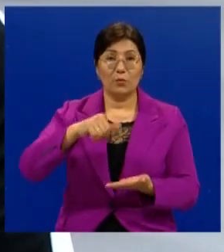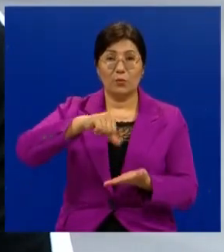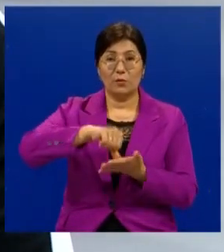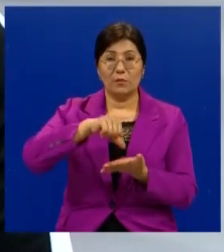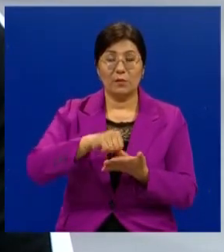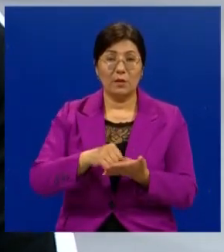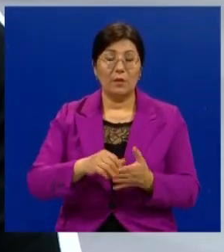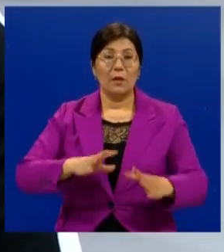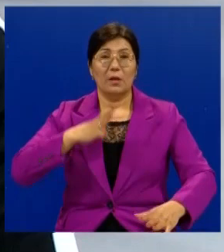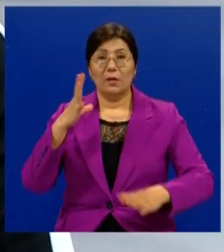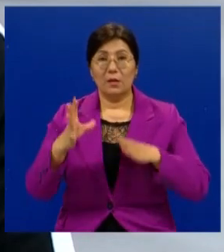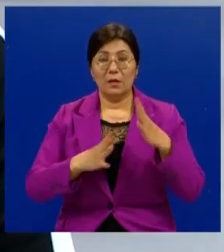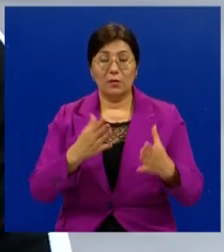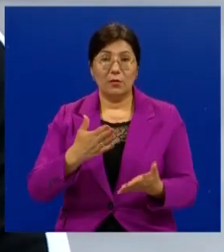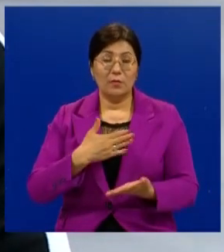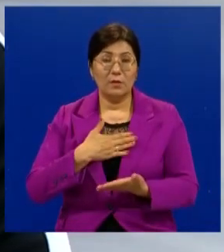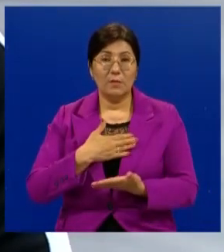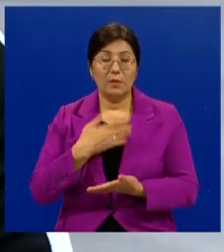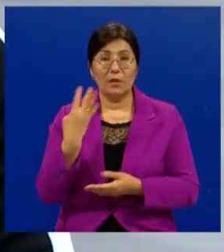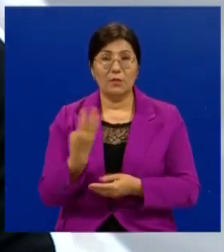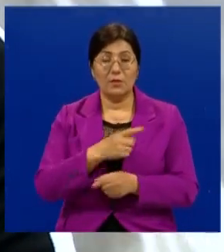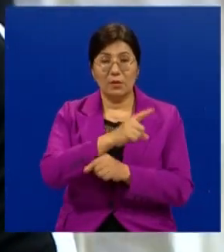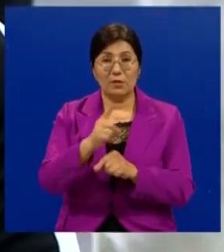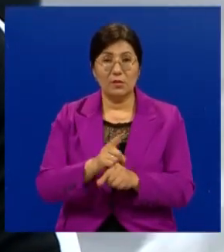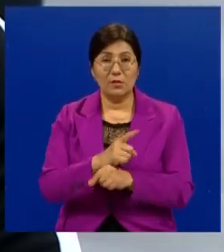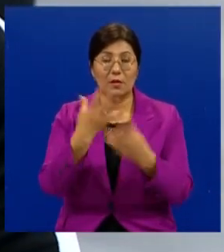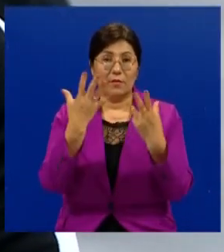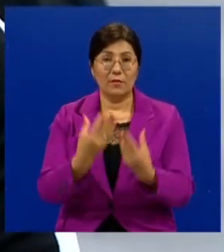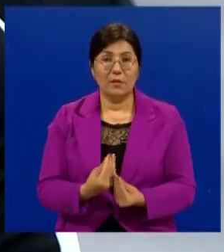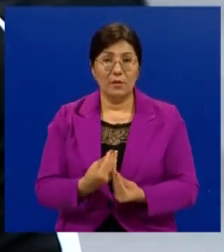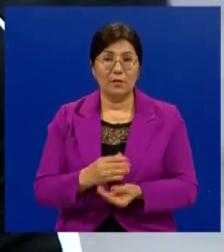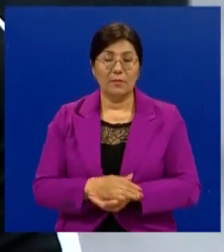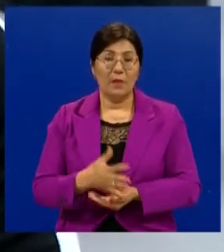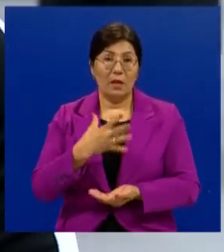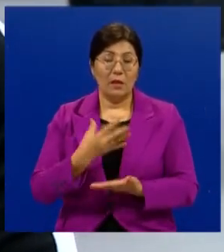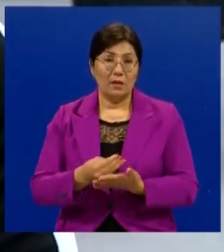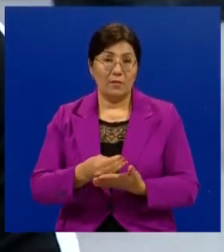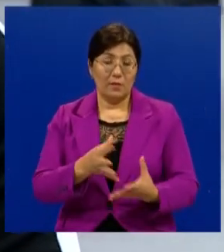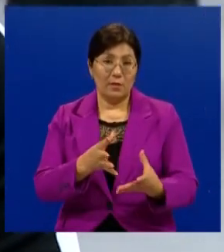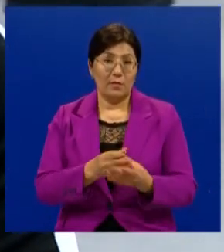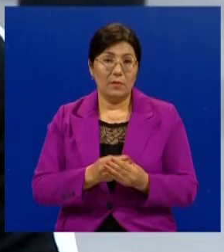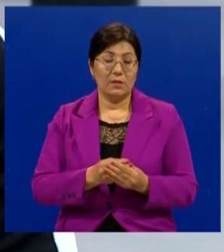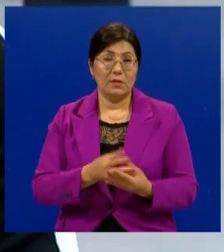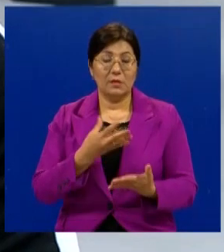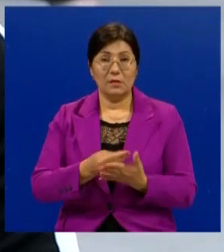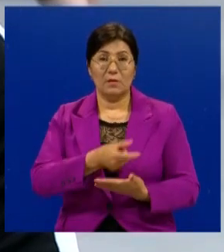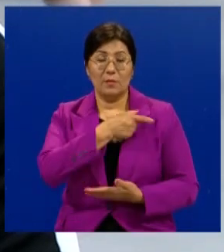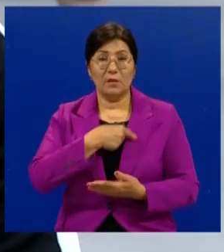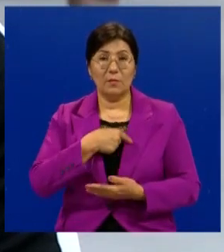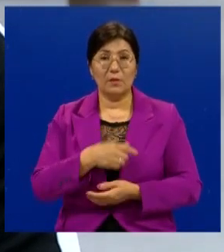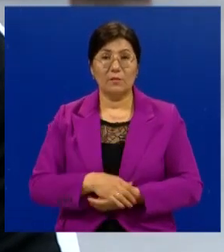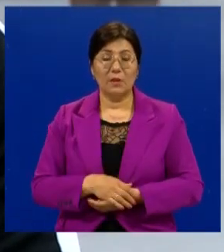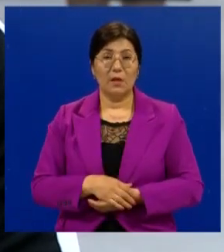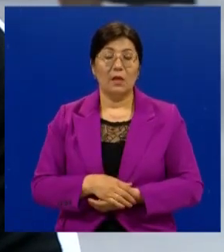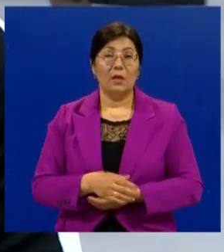Я готовился по 4 часа в день со своими тренерами, а также индивидуально